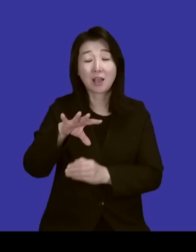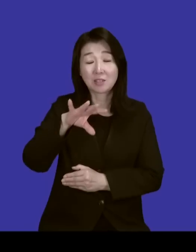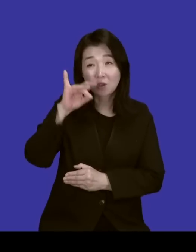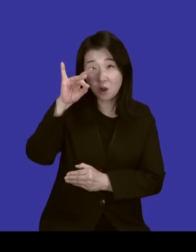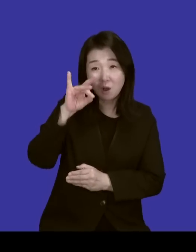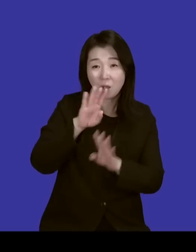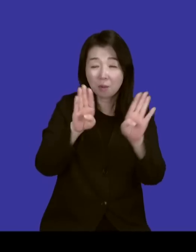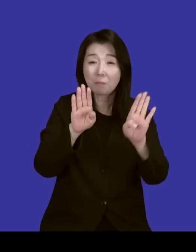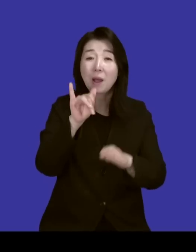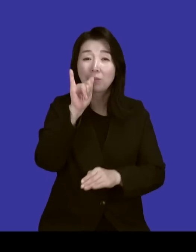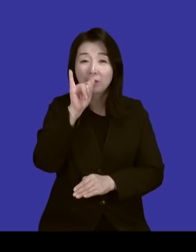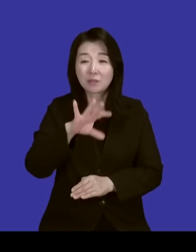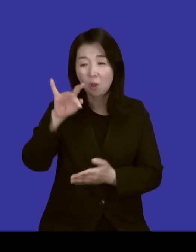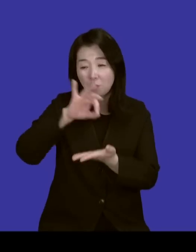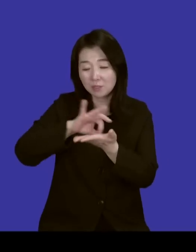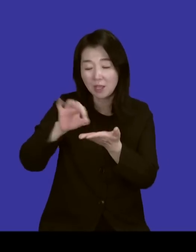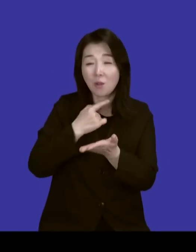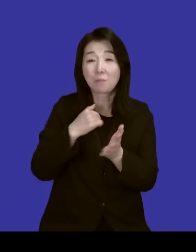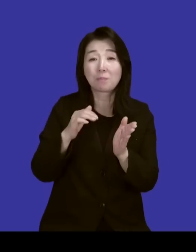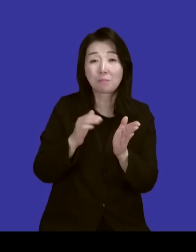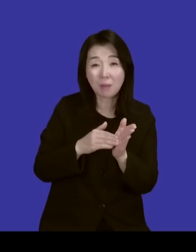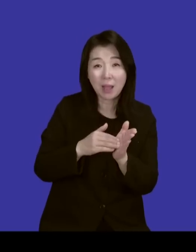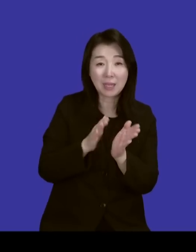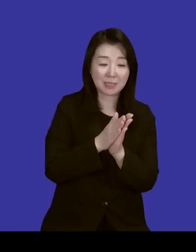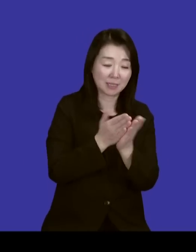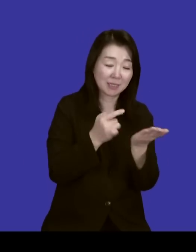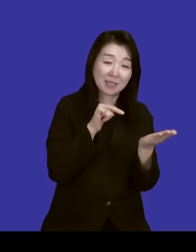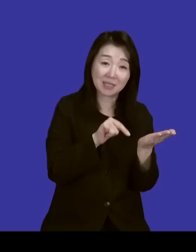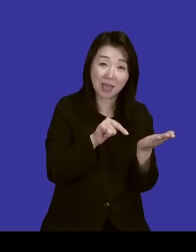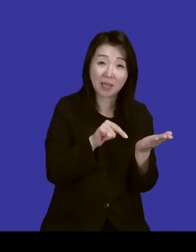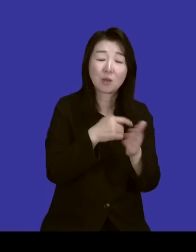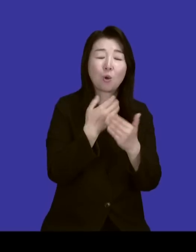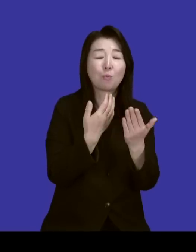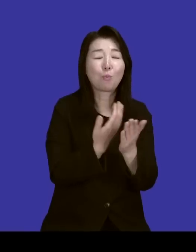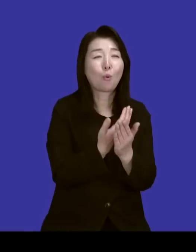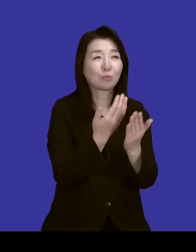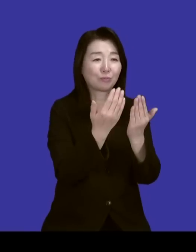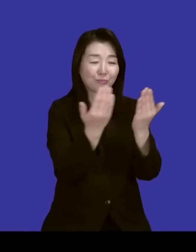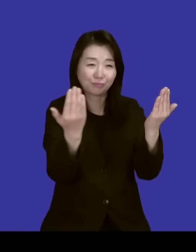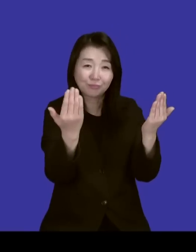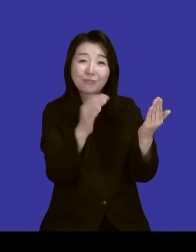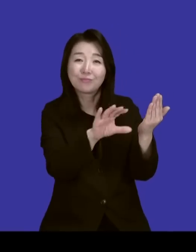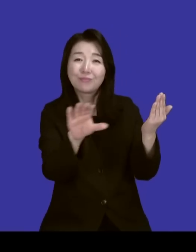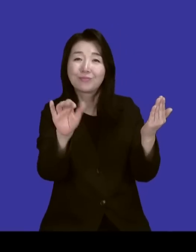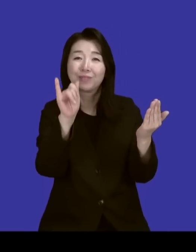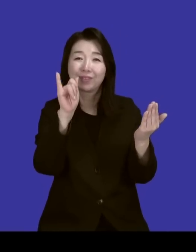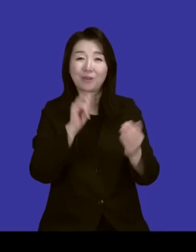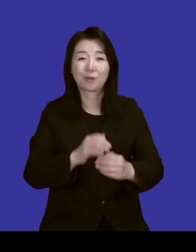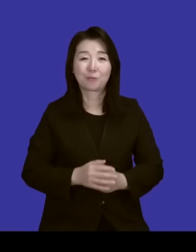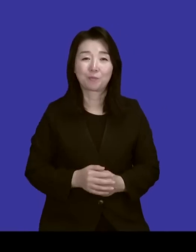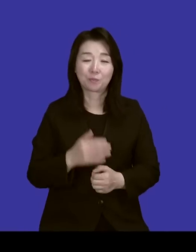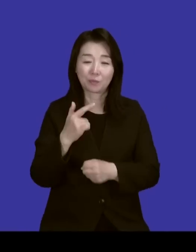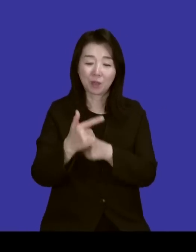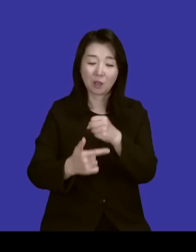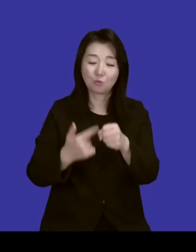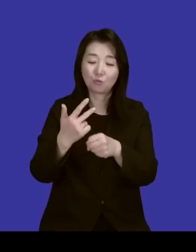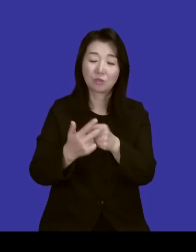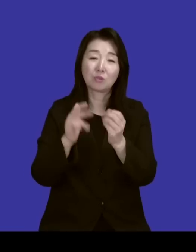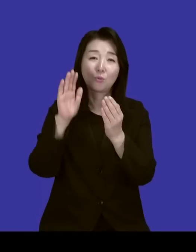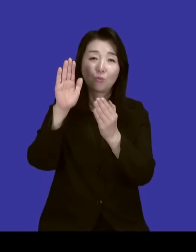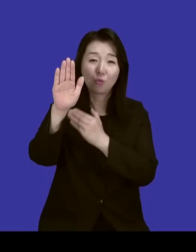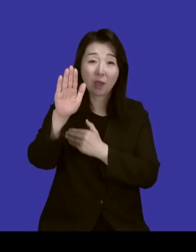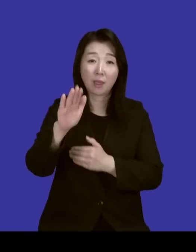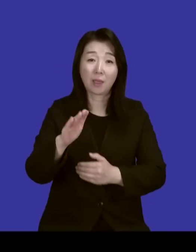했던 그런 썼던 뭐 세미나 교재 뭐 이런 것들을 다 갖다 놨어요. 예. 근데 한 6, 7년 지나니까